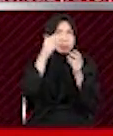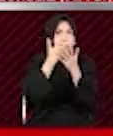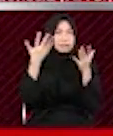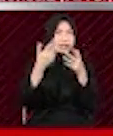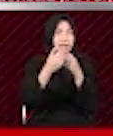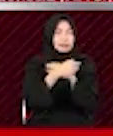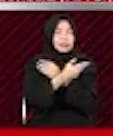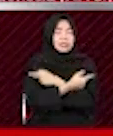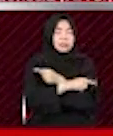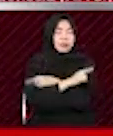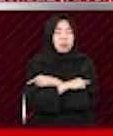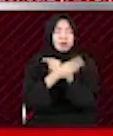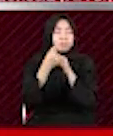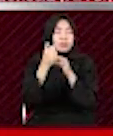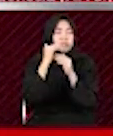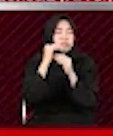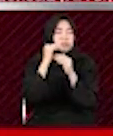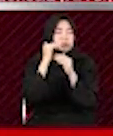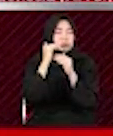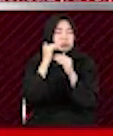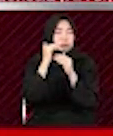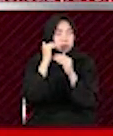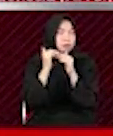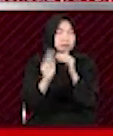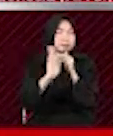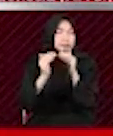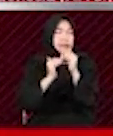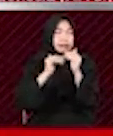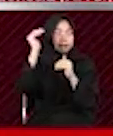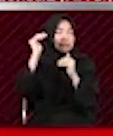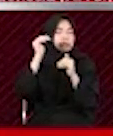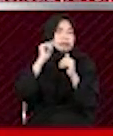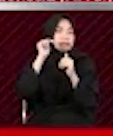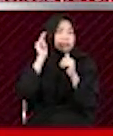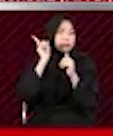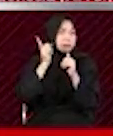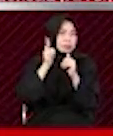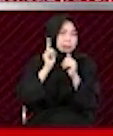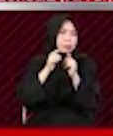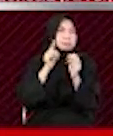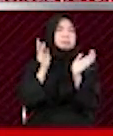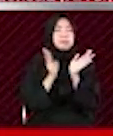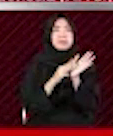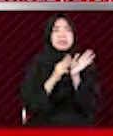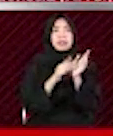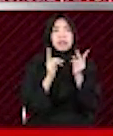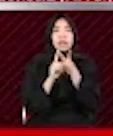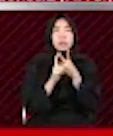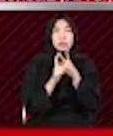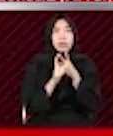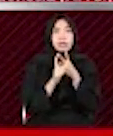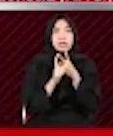ini bukan hanya tugas daripada pusat perbelanjaan, tetapi ini tugas bagi kita semua. Masalah kedua adalah masalah